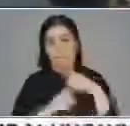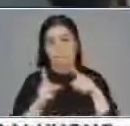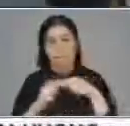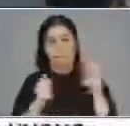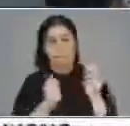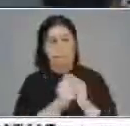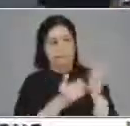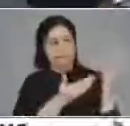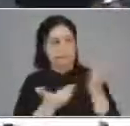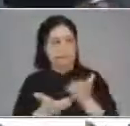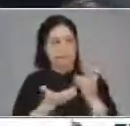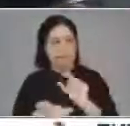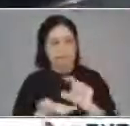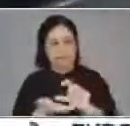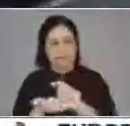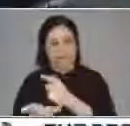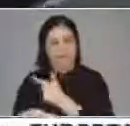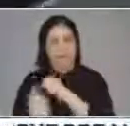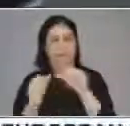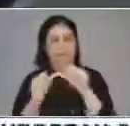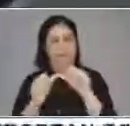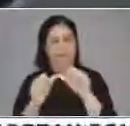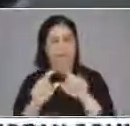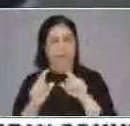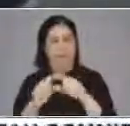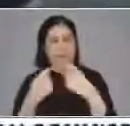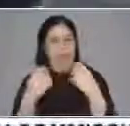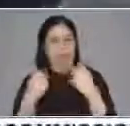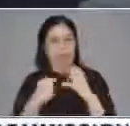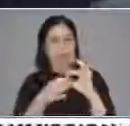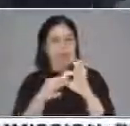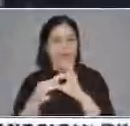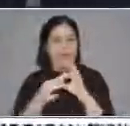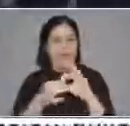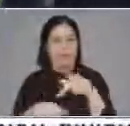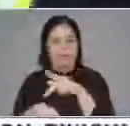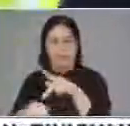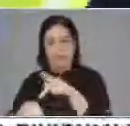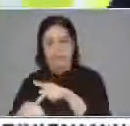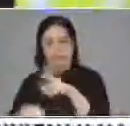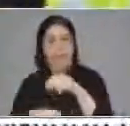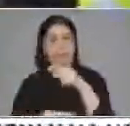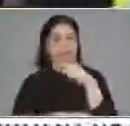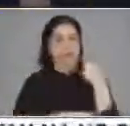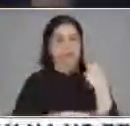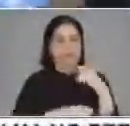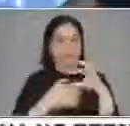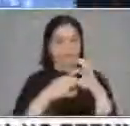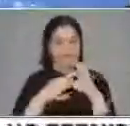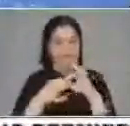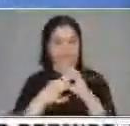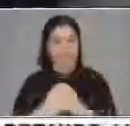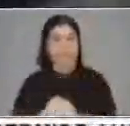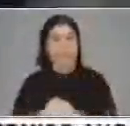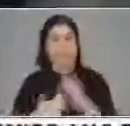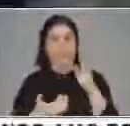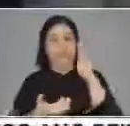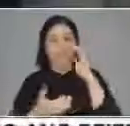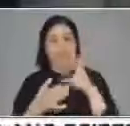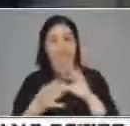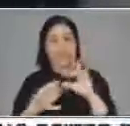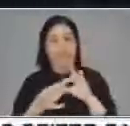29. Ang mga naunang 30,000 doses ng Sputnik V ay dinala sa Pilipinas noong May 1 at May 12. Sinaksihan